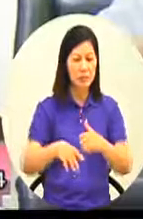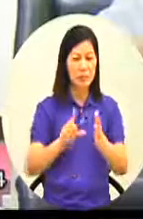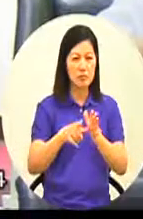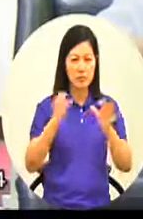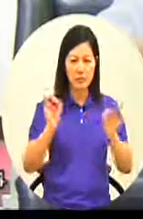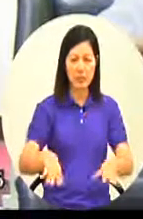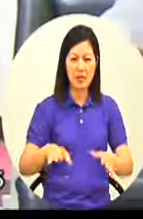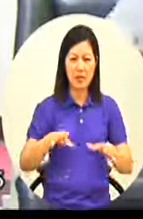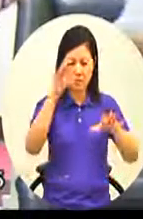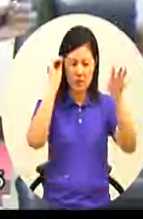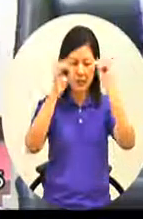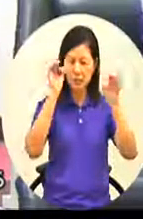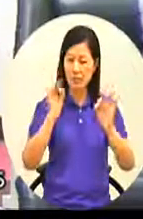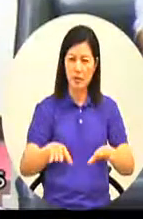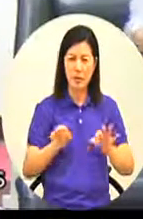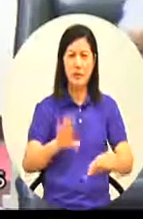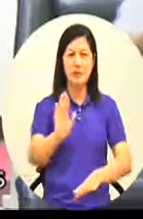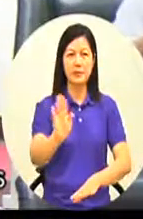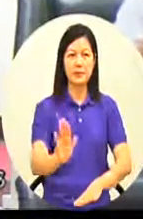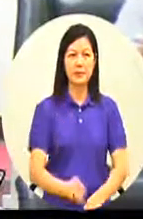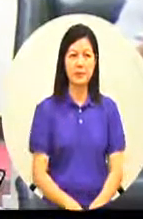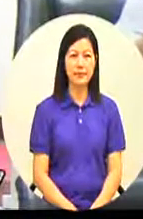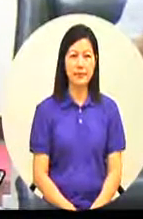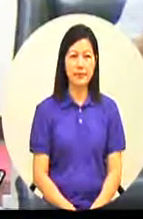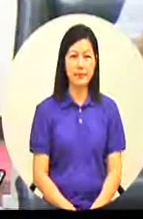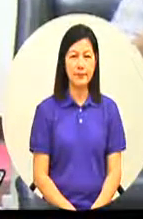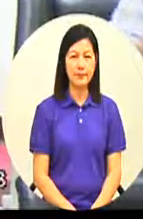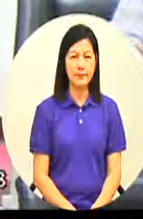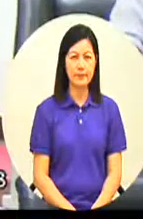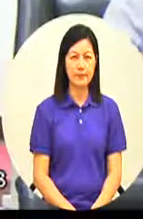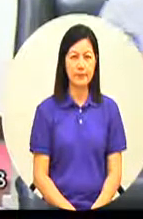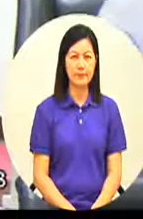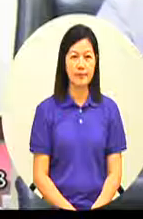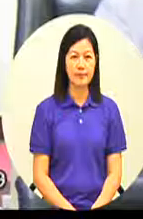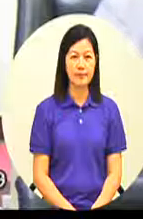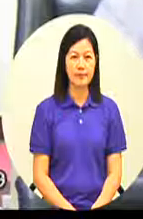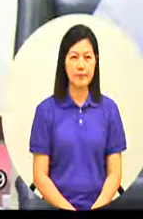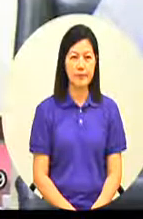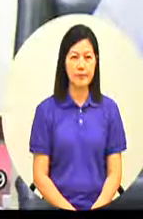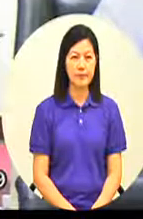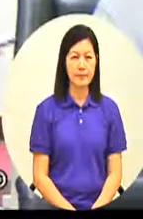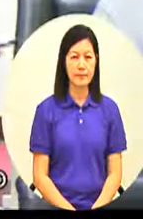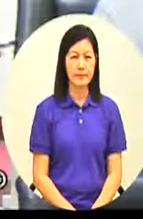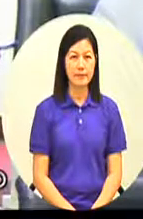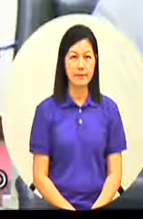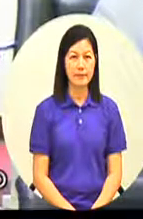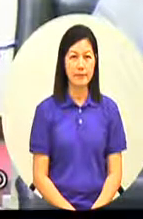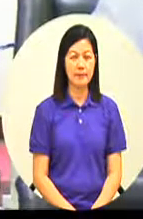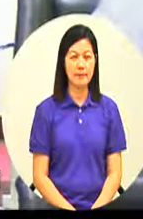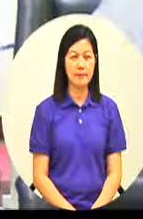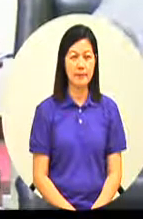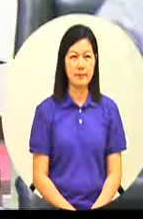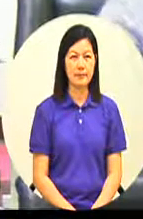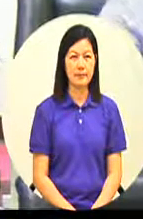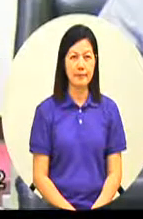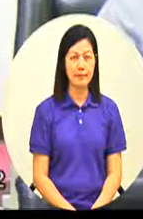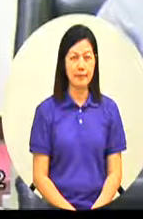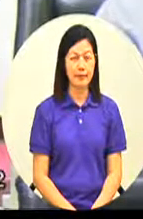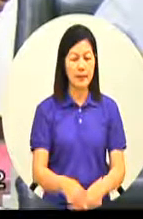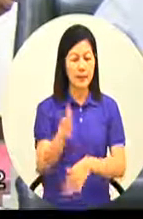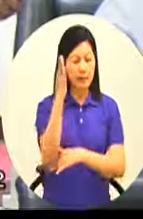的，当这么大的资源来去产生浪费掉。哦，我们的咱的一寡公部